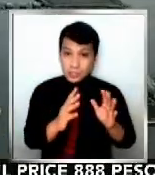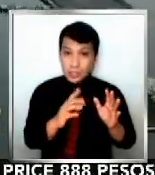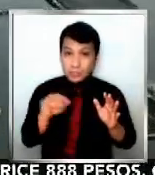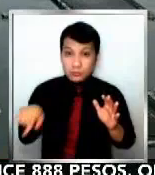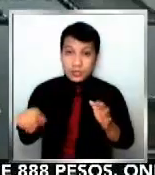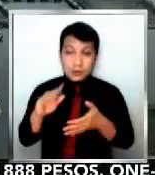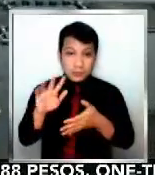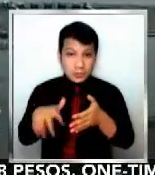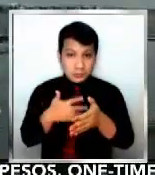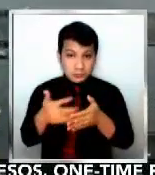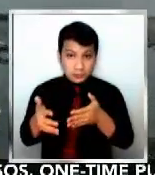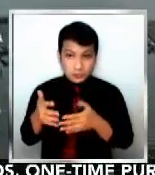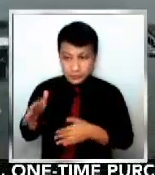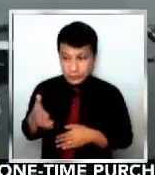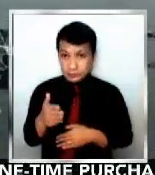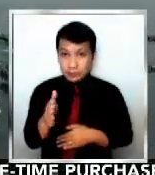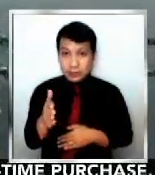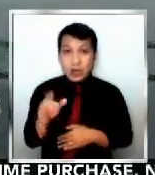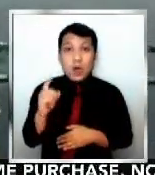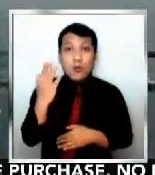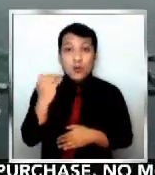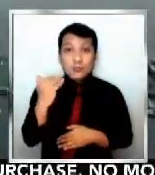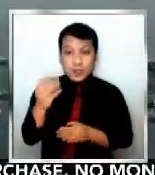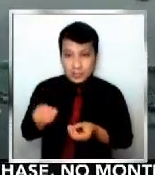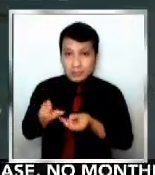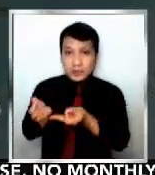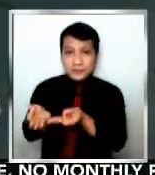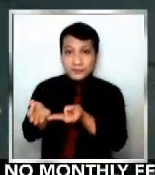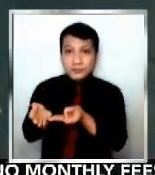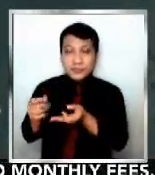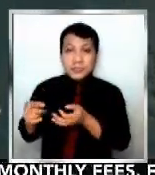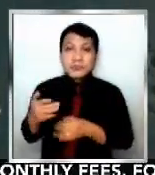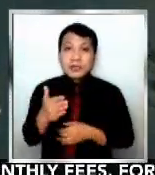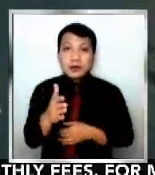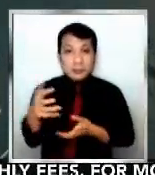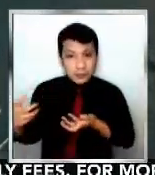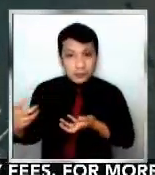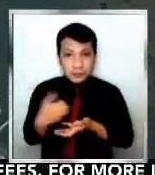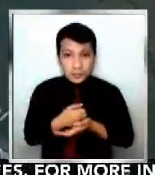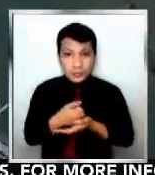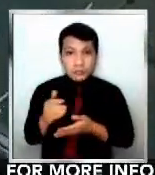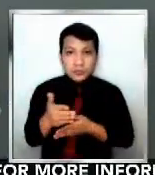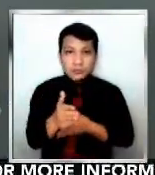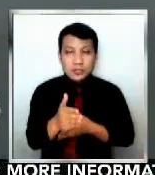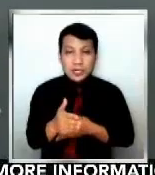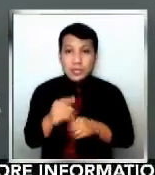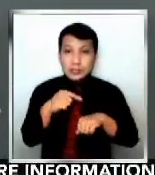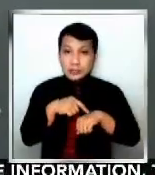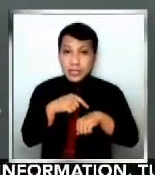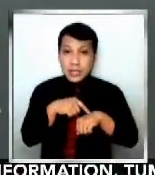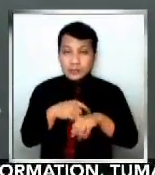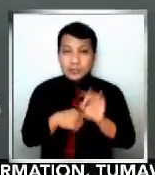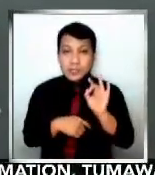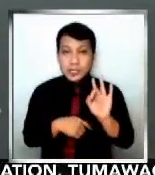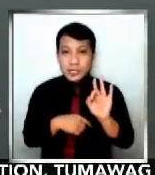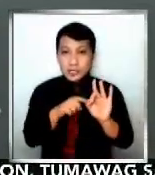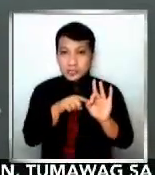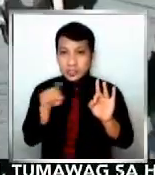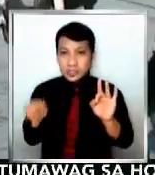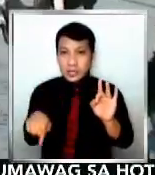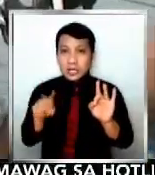para magpakain at mag-harvest sa fish cages. Pwede lang yan mula alas 8 ng umaga hanggang alas 2 ng